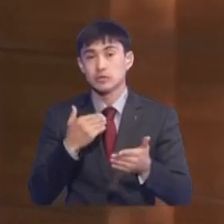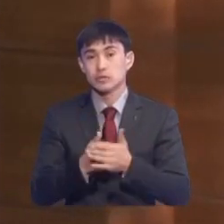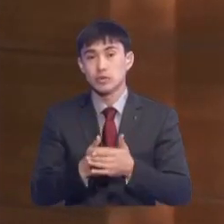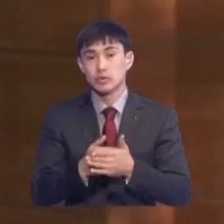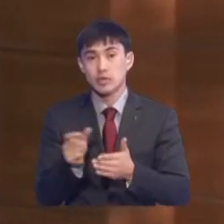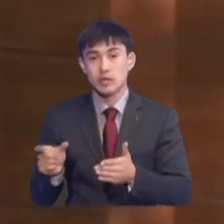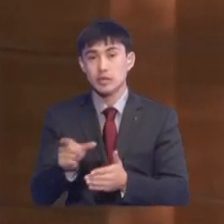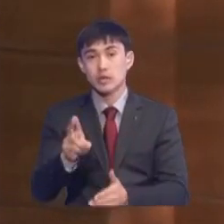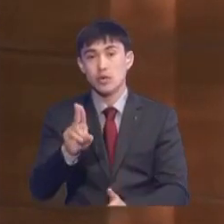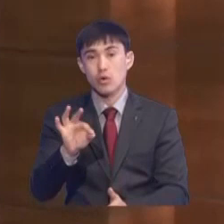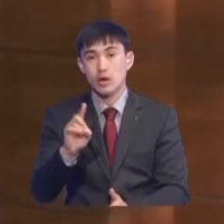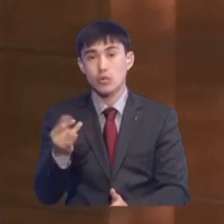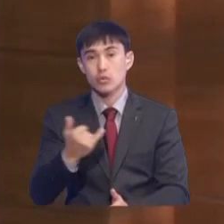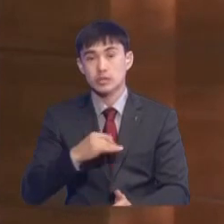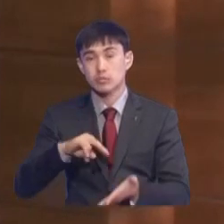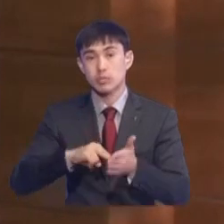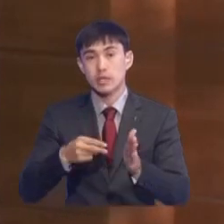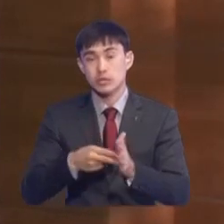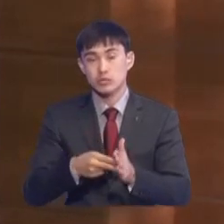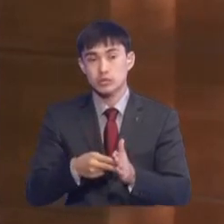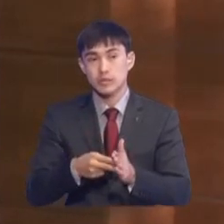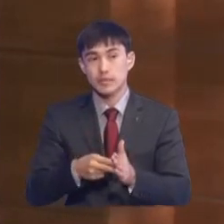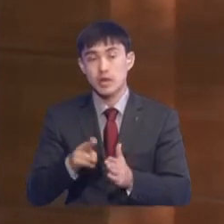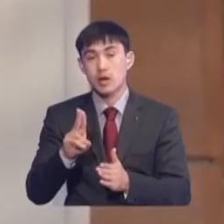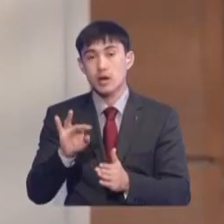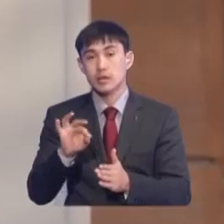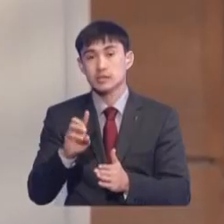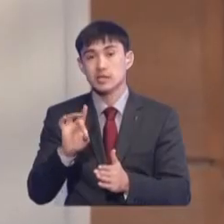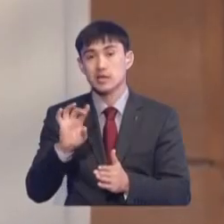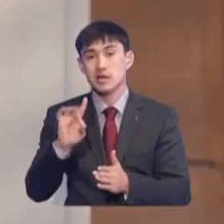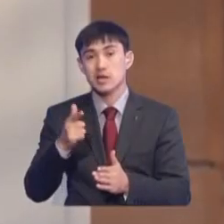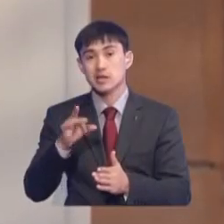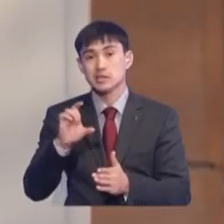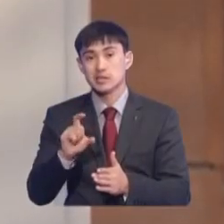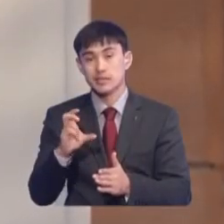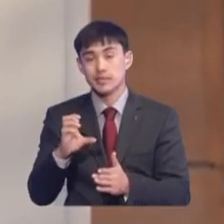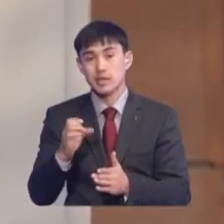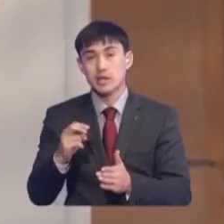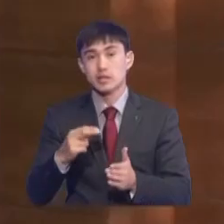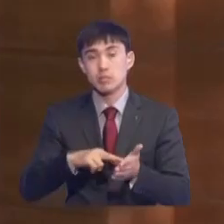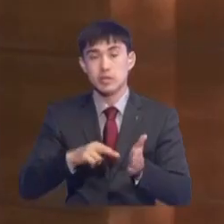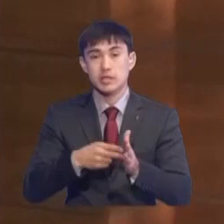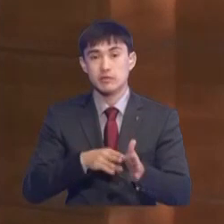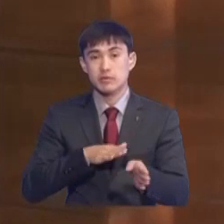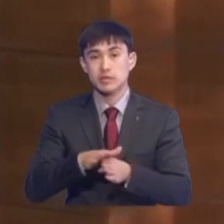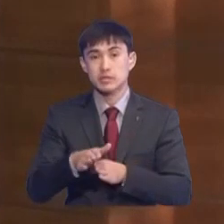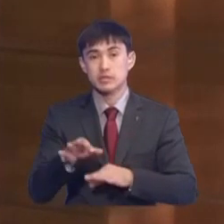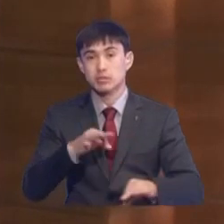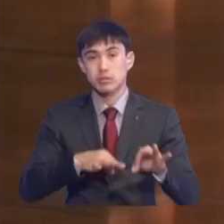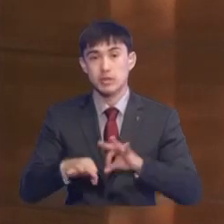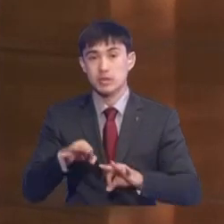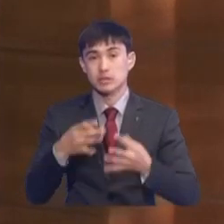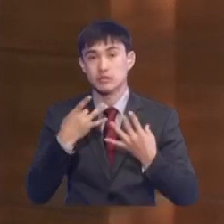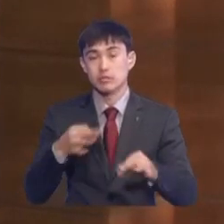реке ра у нас планируется сдача каринского ГЭС также на этот год у нас запланировано реализация ряд проектов на